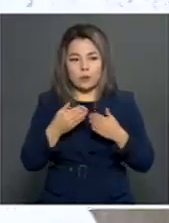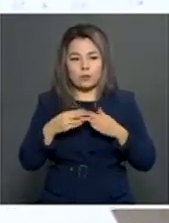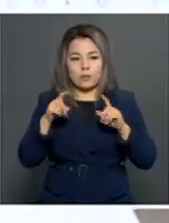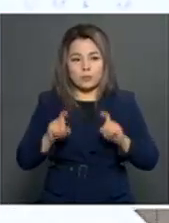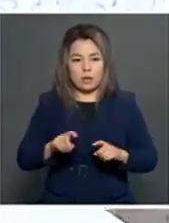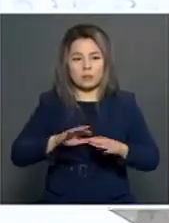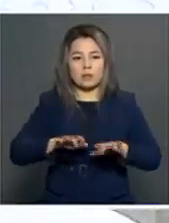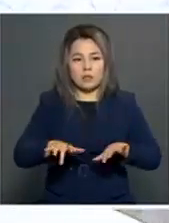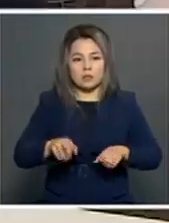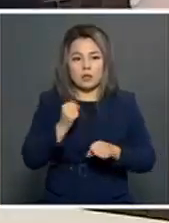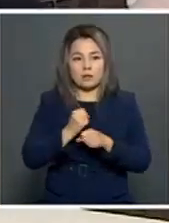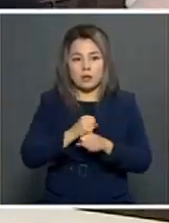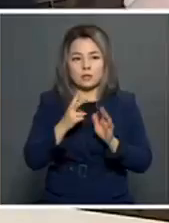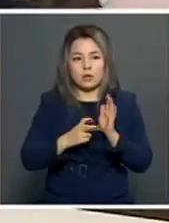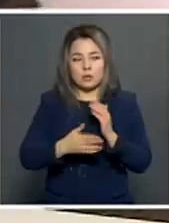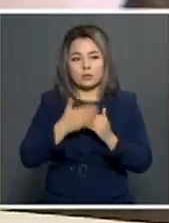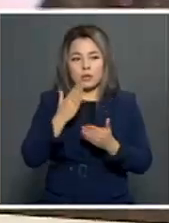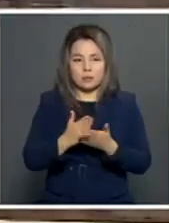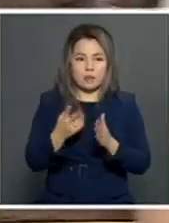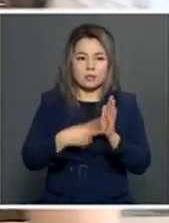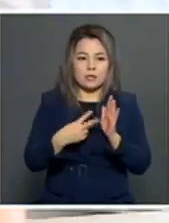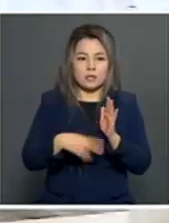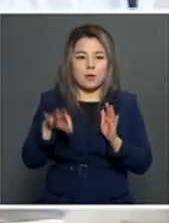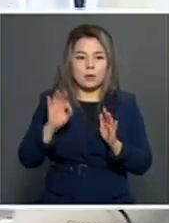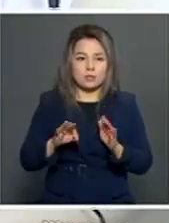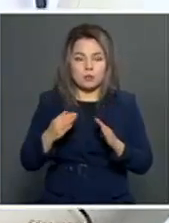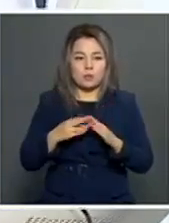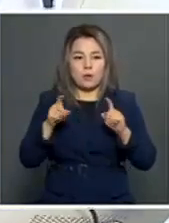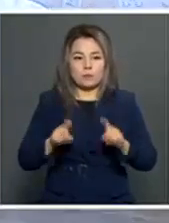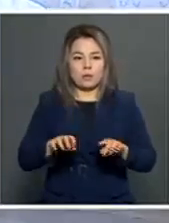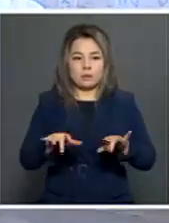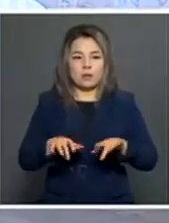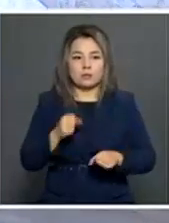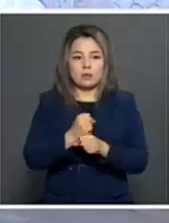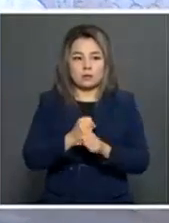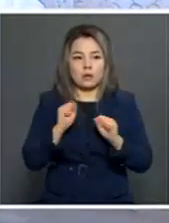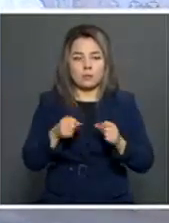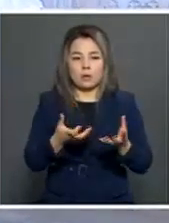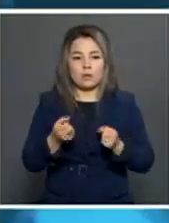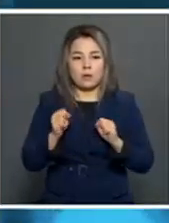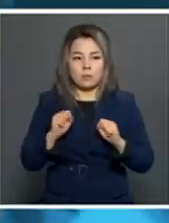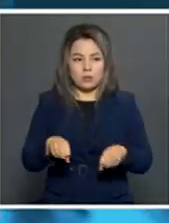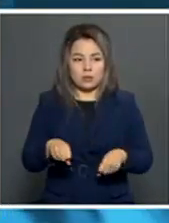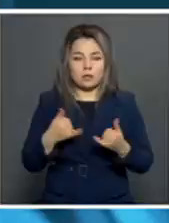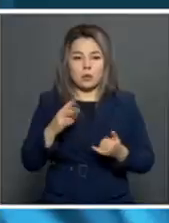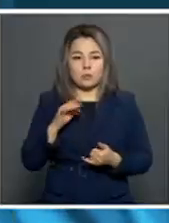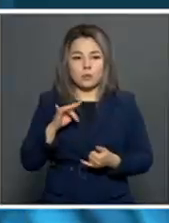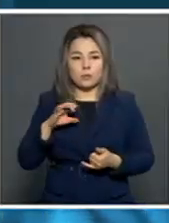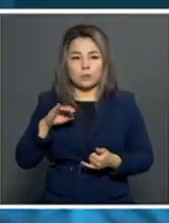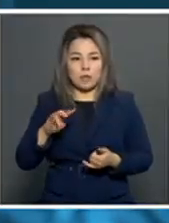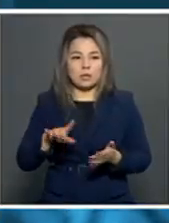бойынша 700-ге жуық қызмет болса, соның 80% үйден шықпай-ақ электронды жүйемен алуыңызға болады. Нұрсұлтан қаласы